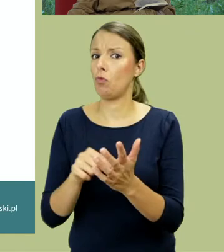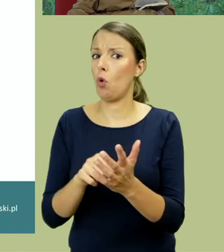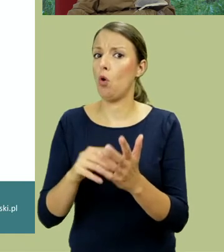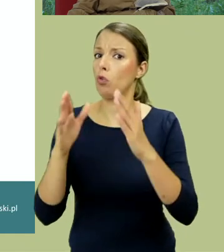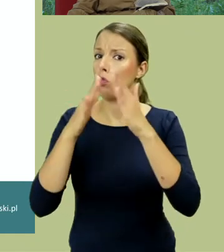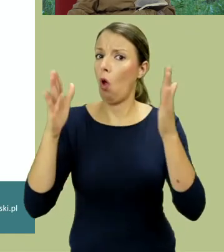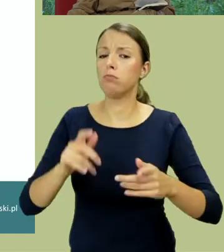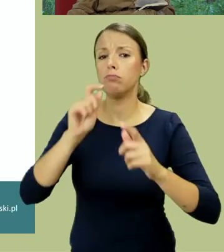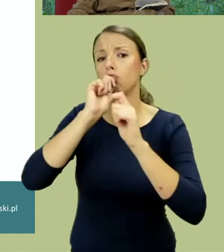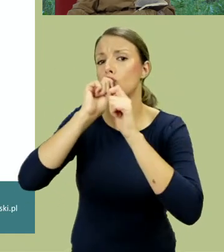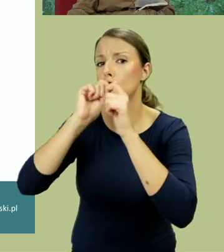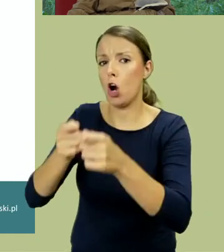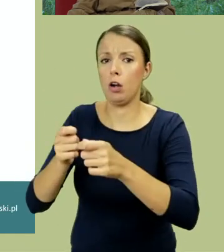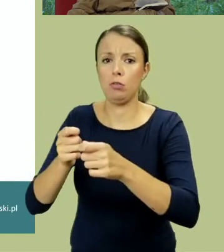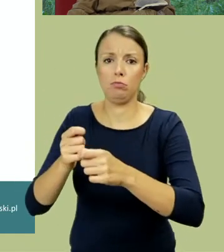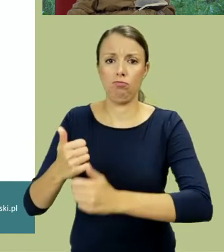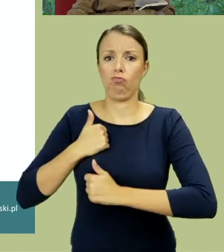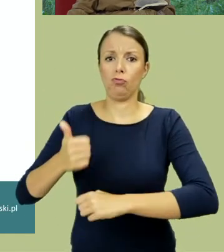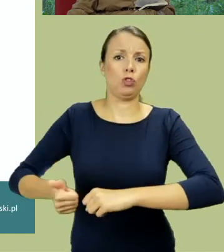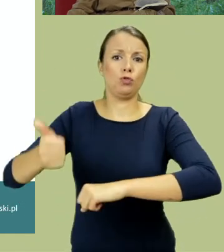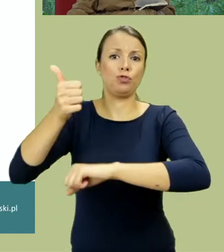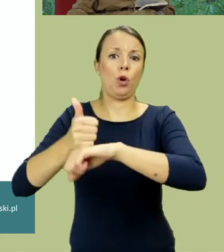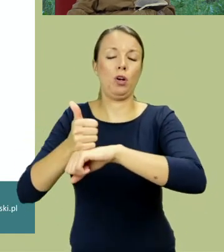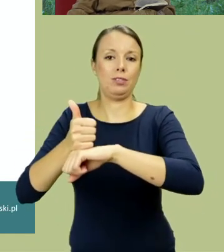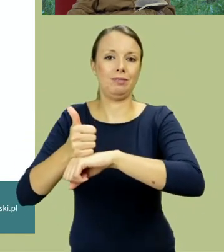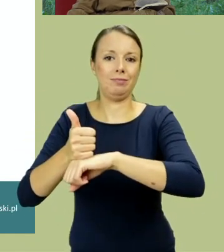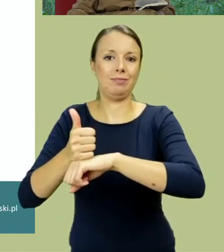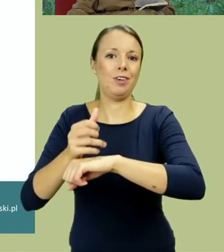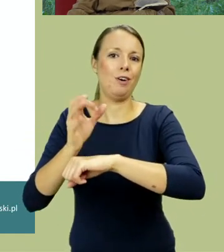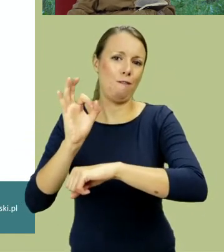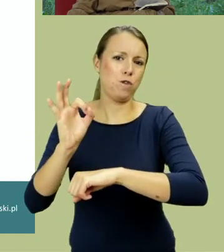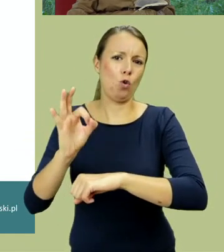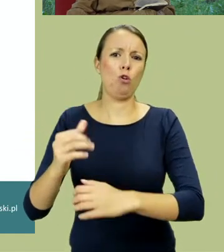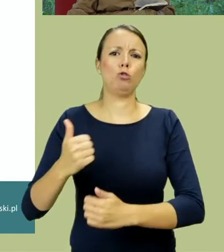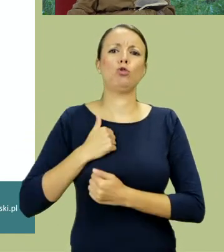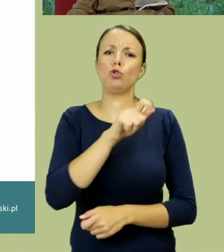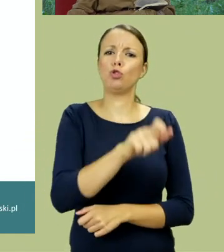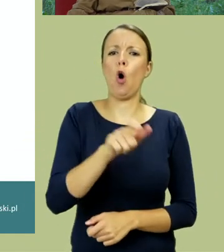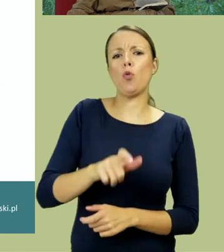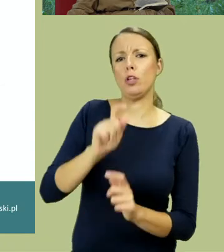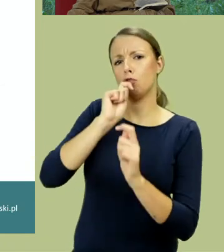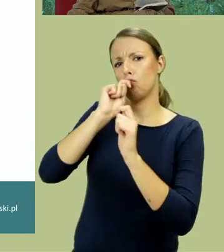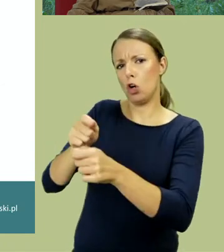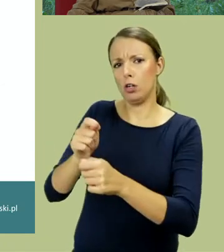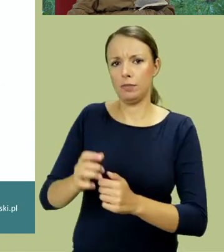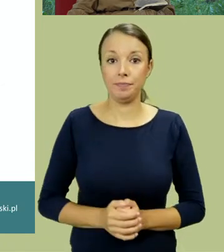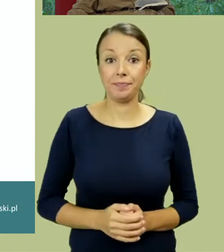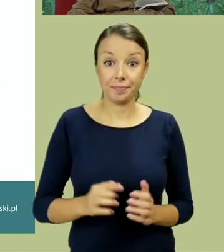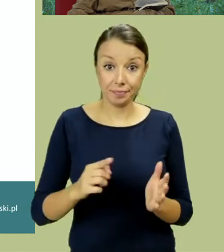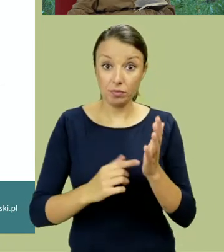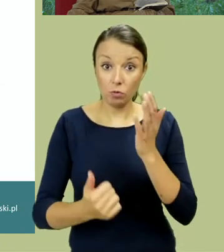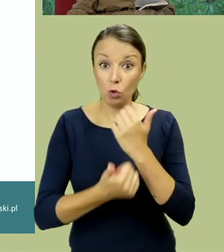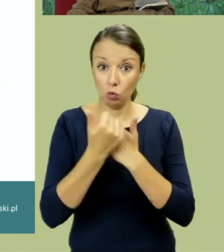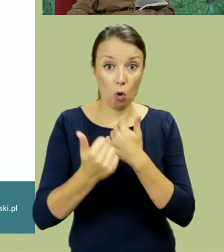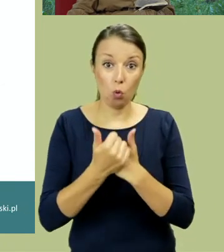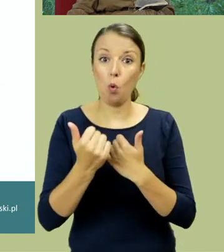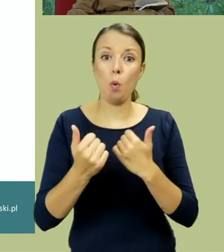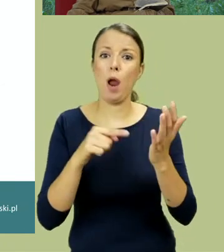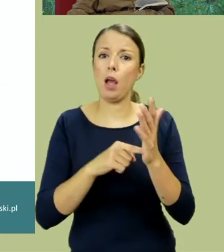wodza od jego żołnierzy. Dokument ten przez wiele lat wisiał